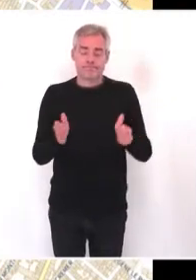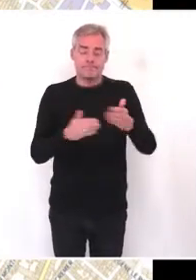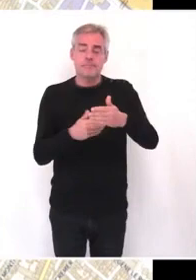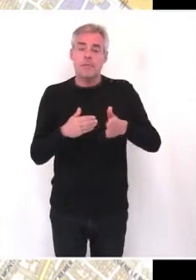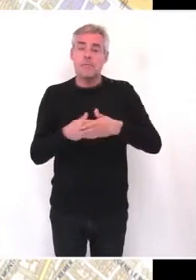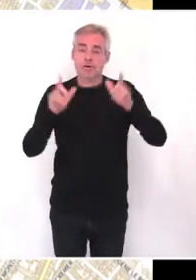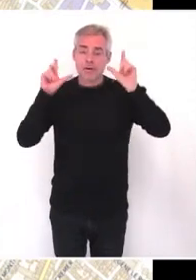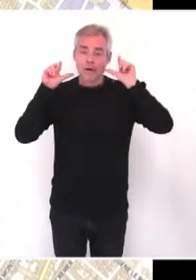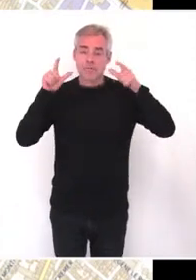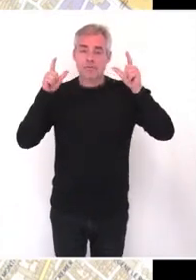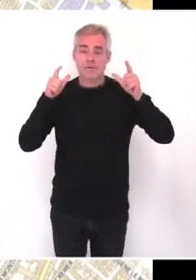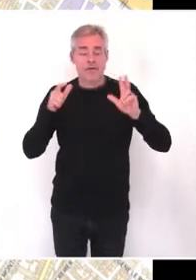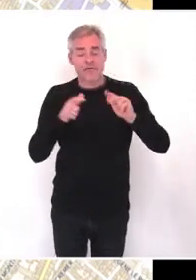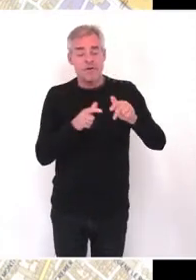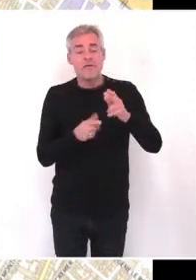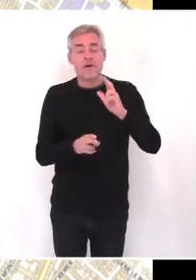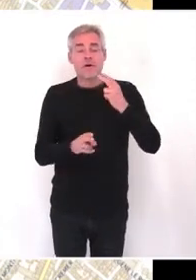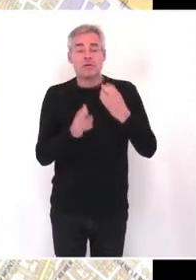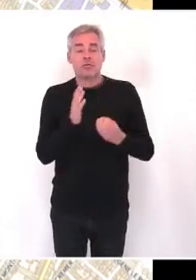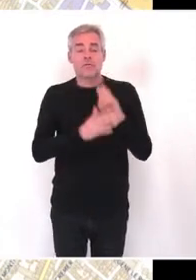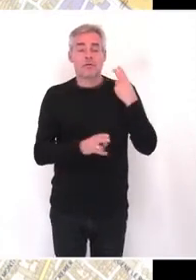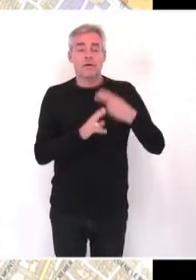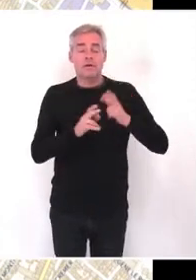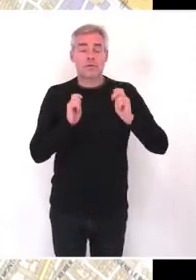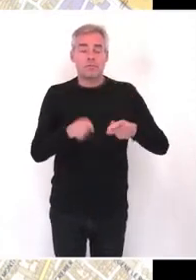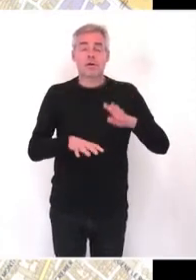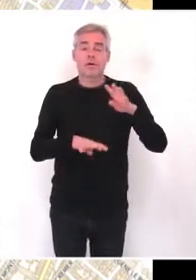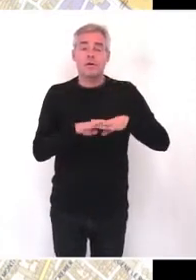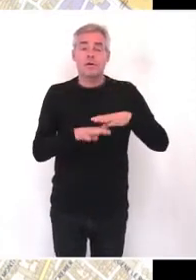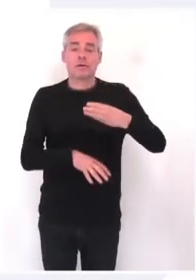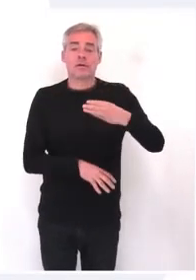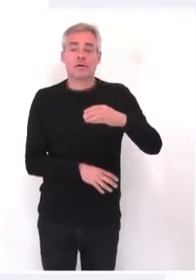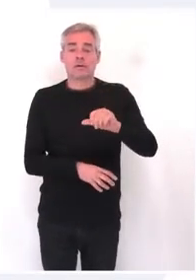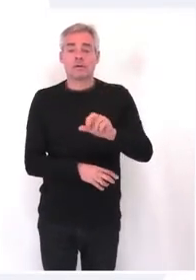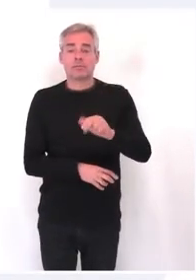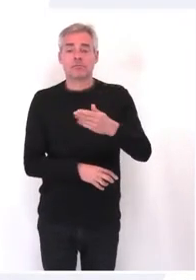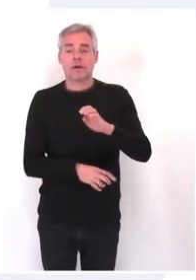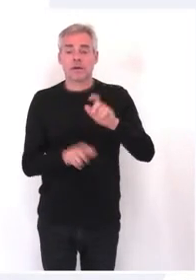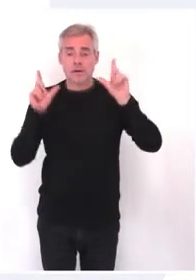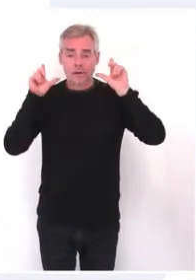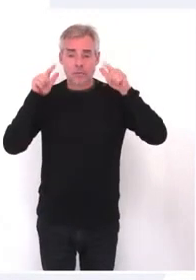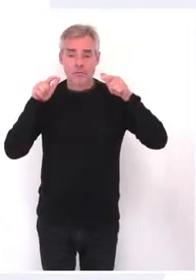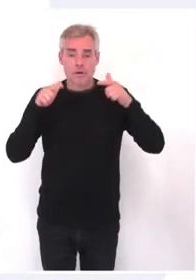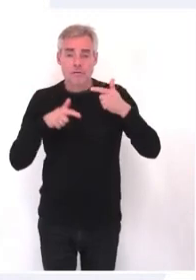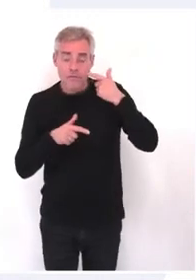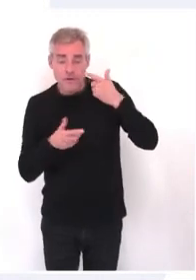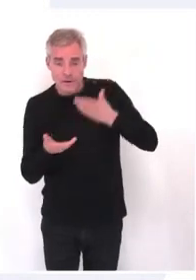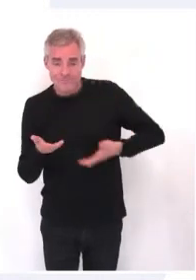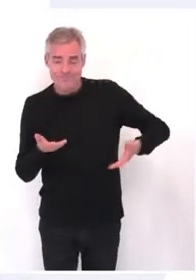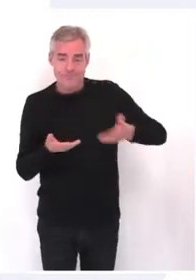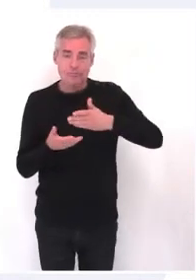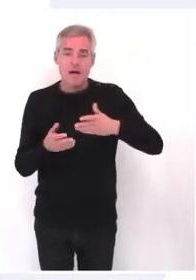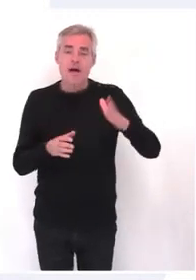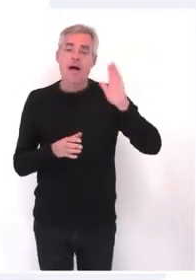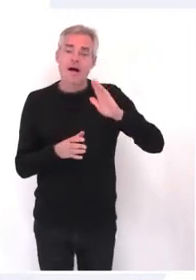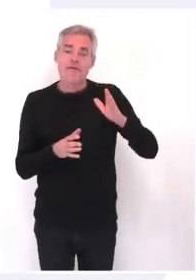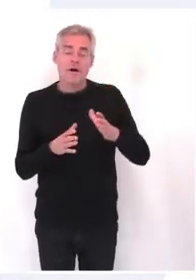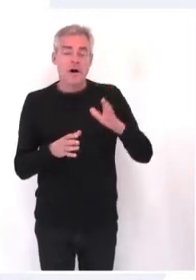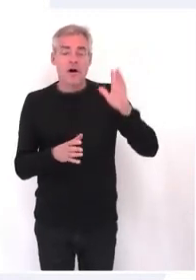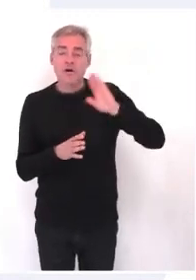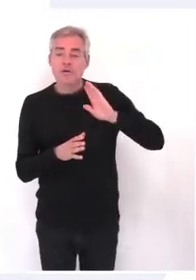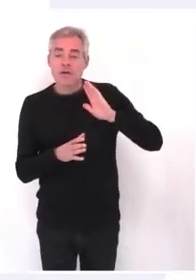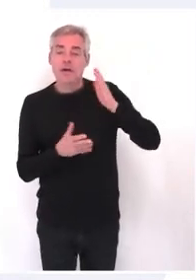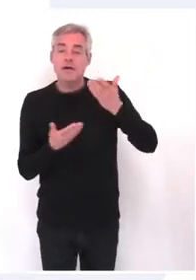Capucins qui a conduit à renommer le quartier prioritaire Marne-Capucins. Vous voyez les anciens nouveaux périmètres